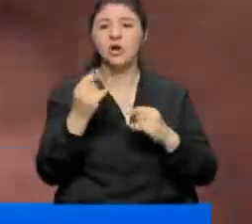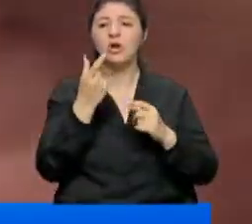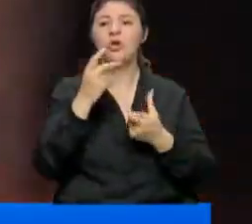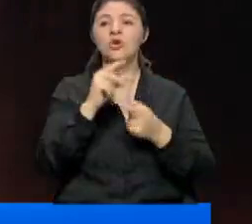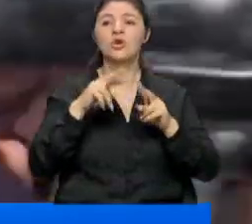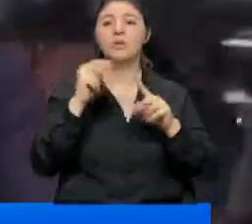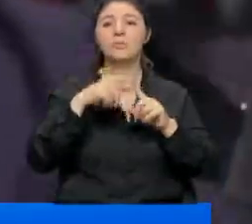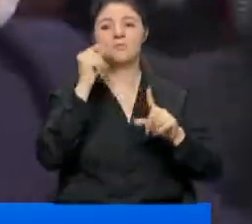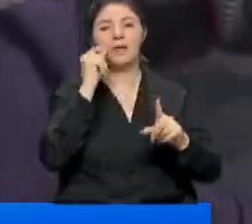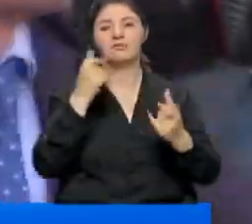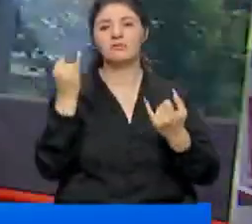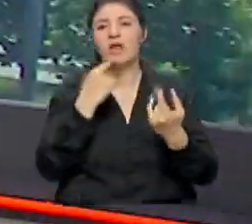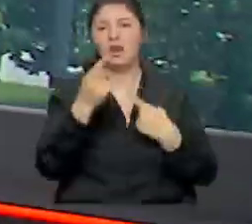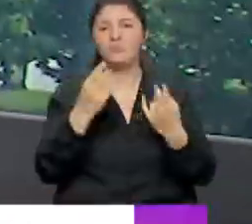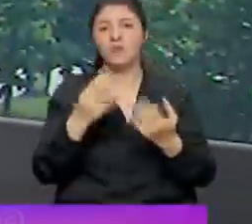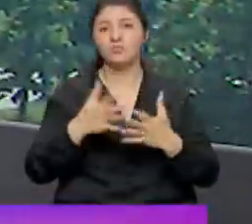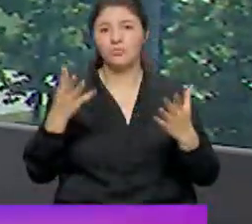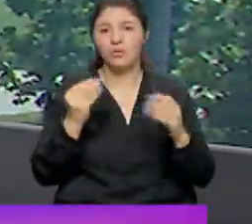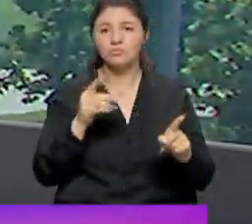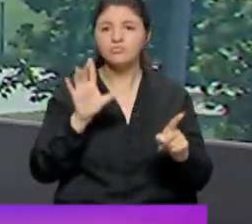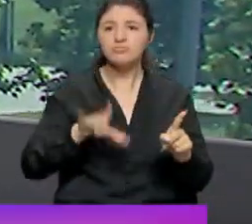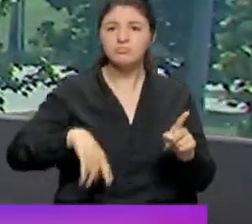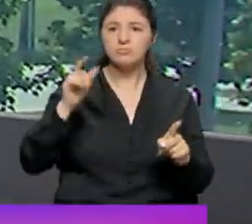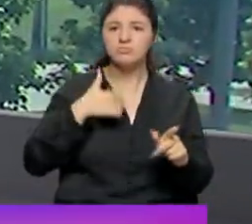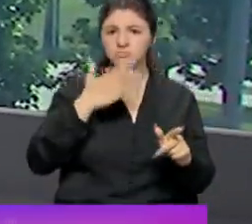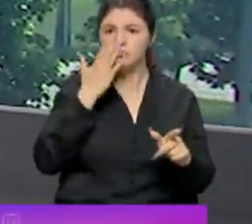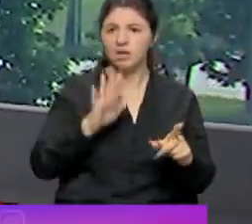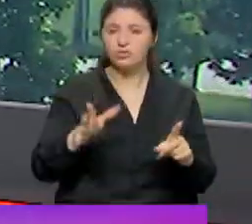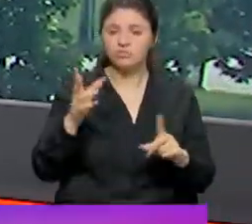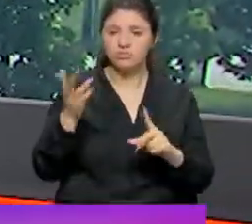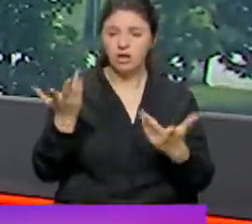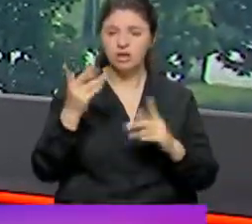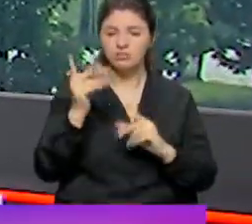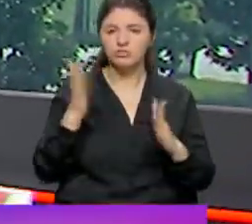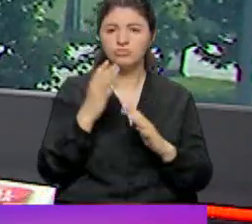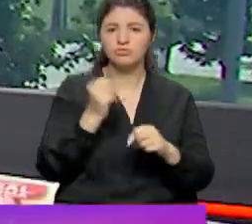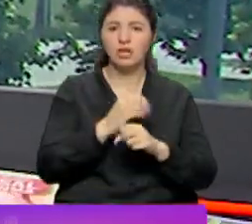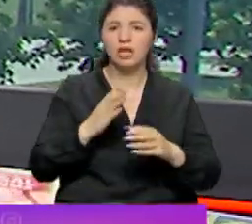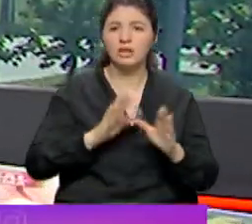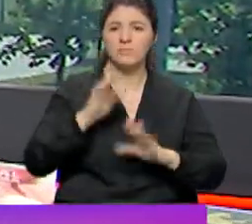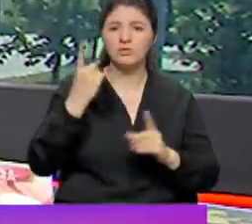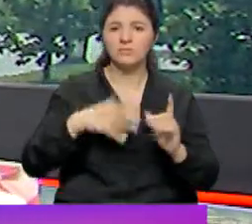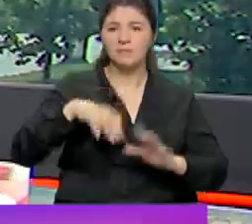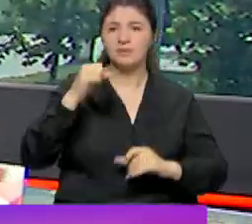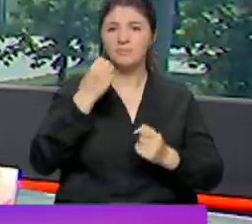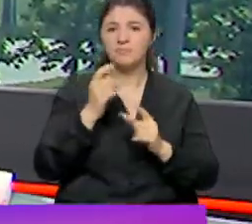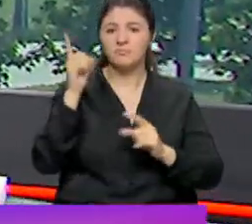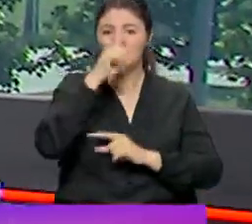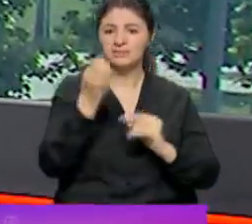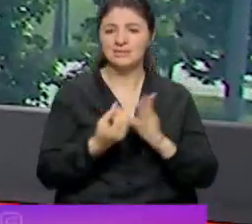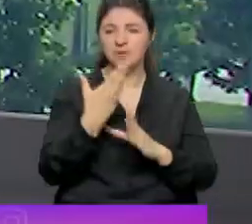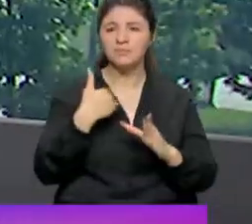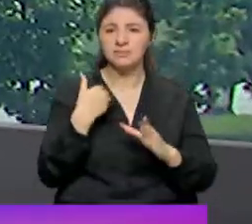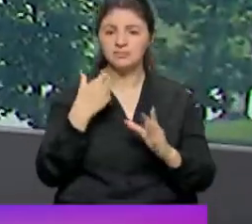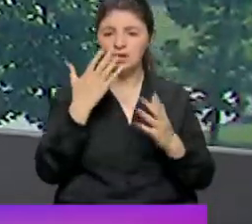nidalarıyla da büyüdük işte böyle bir günden bizleri bekliyor İsmail küçükleri demokrasi meydanında mavi bir sabahtan en